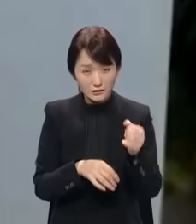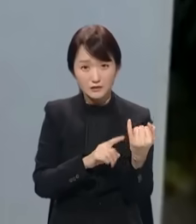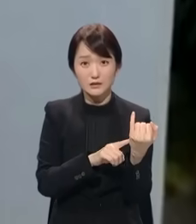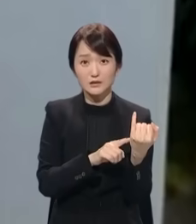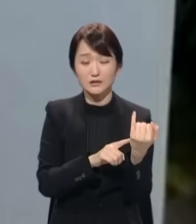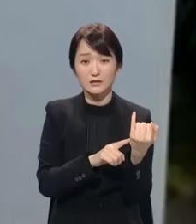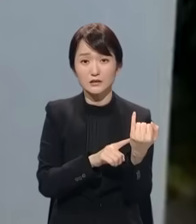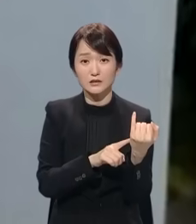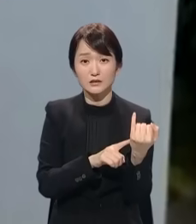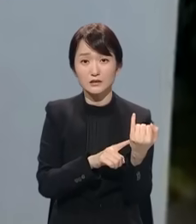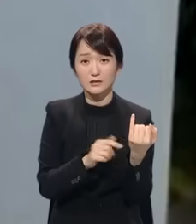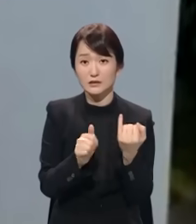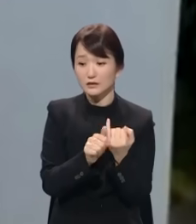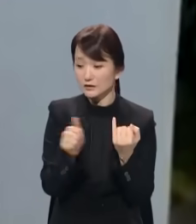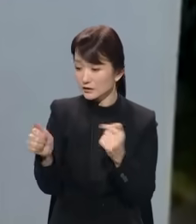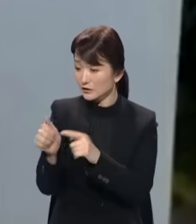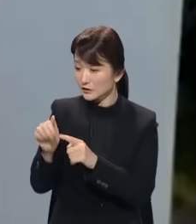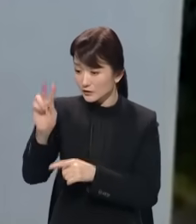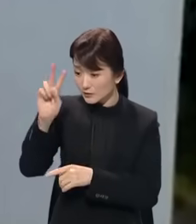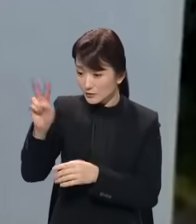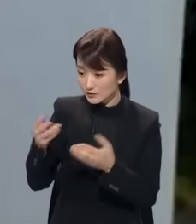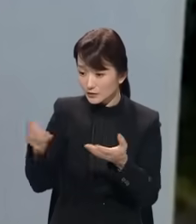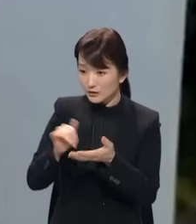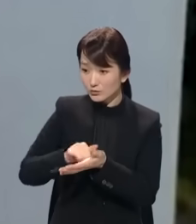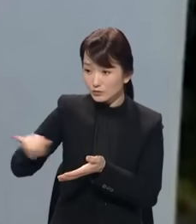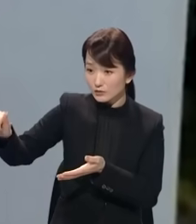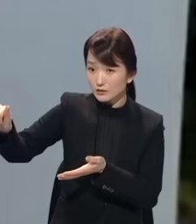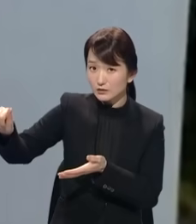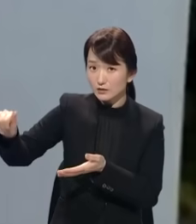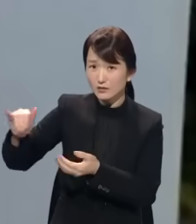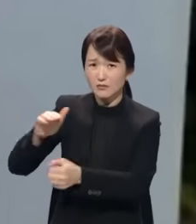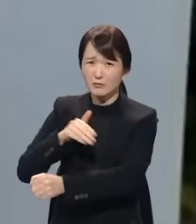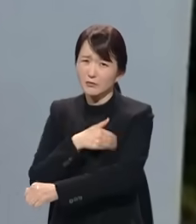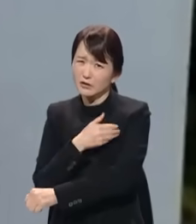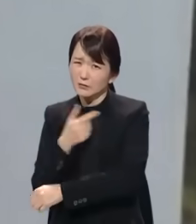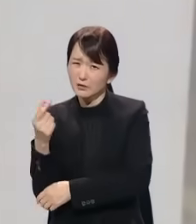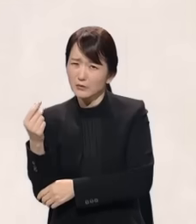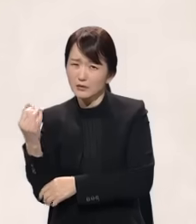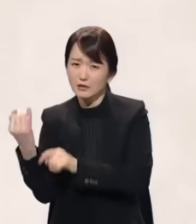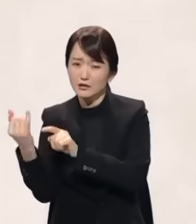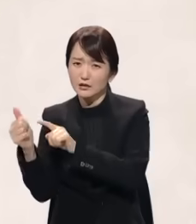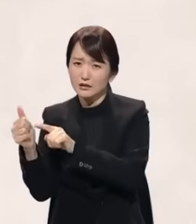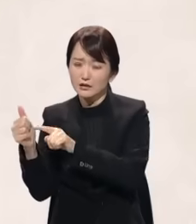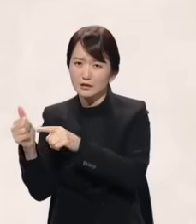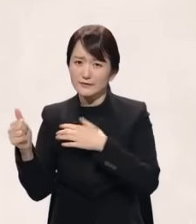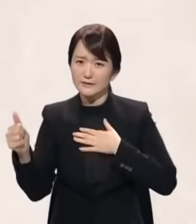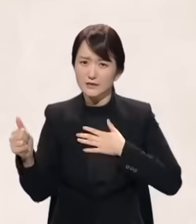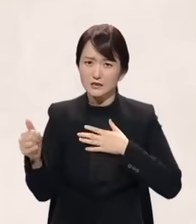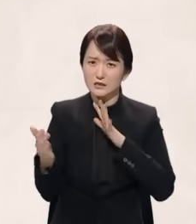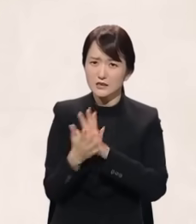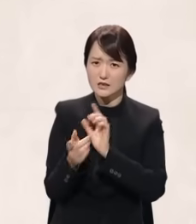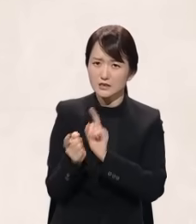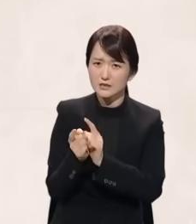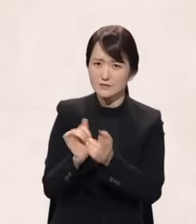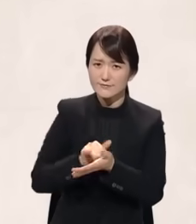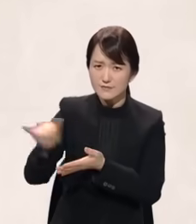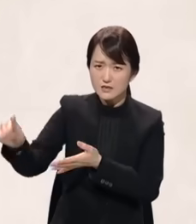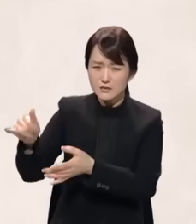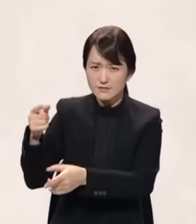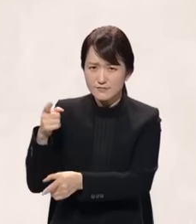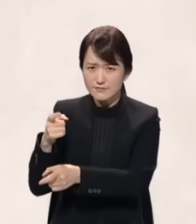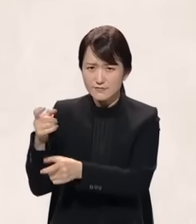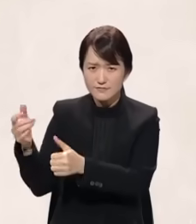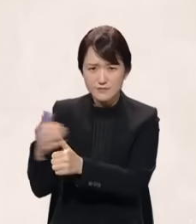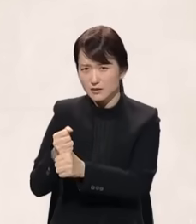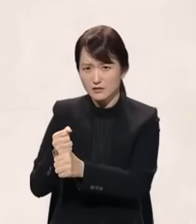여자 사장님, 남편이 베트남 출장 간다고 갔는데 바람을 피우는 것 같다. 내가 직접 응징하러 가게 문 닫고 베트남을